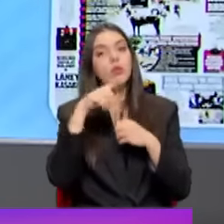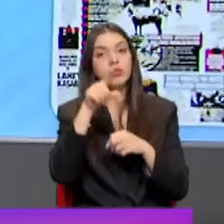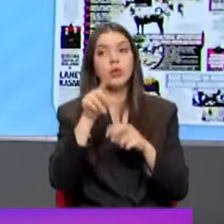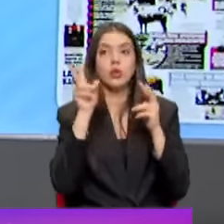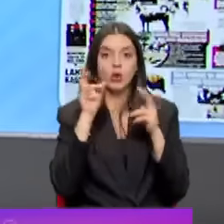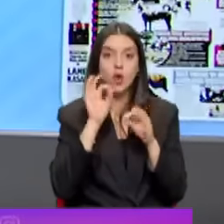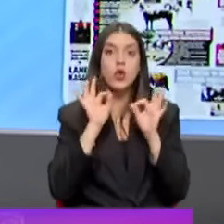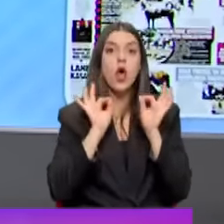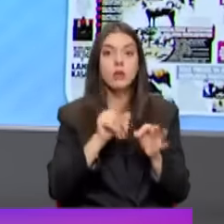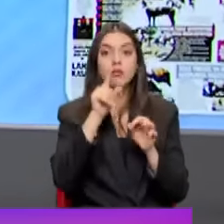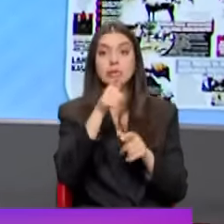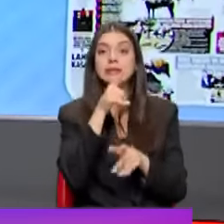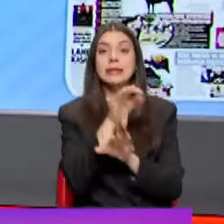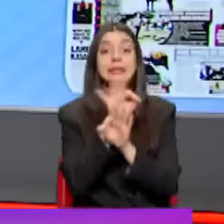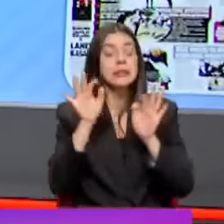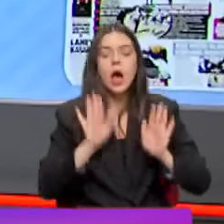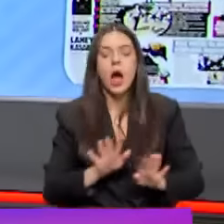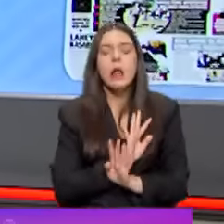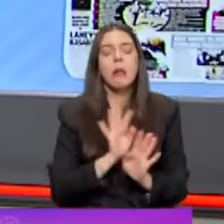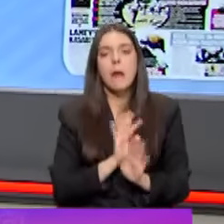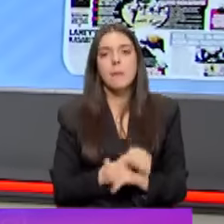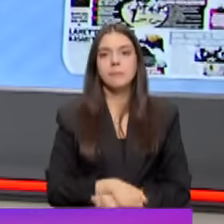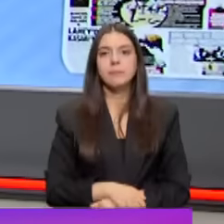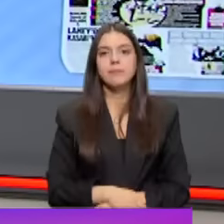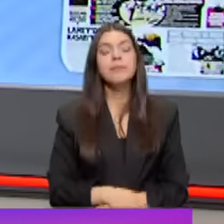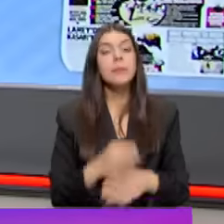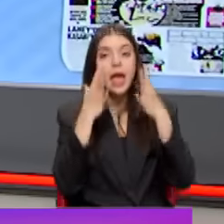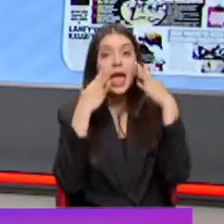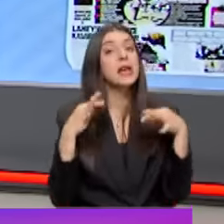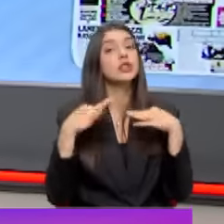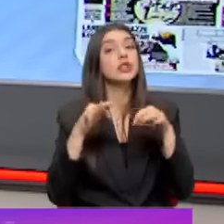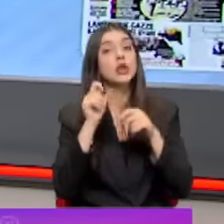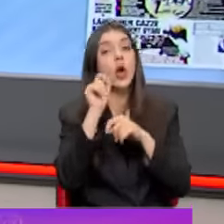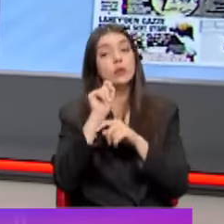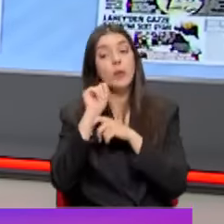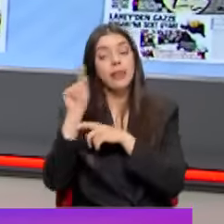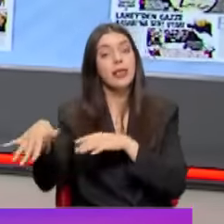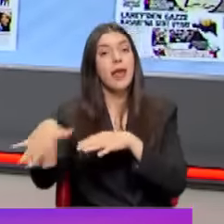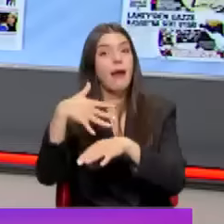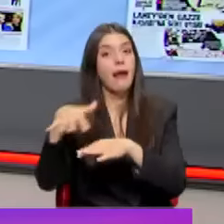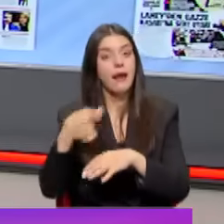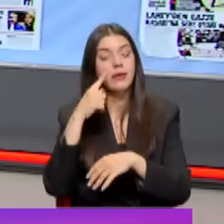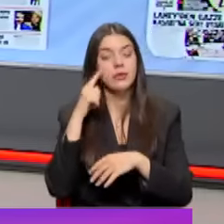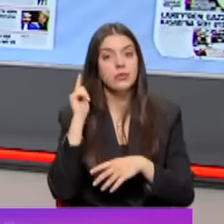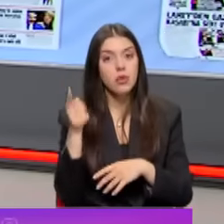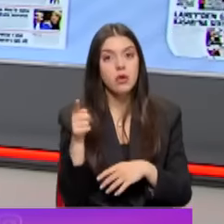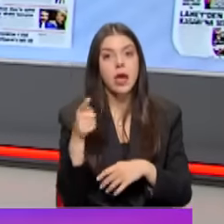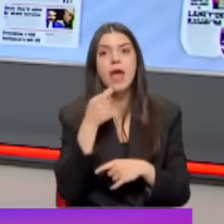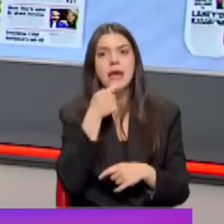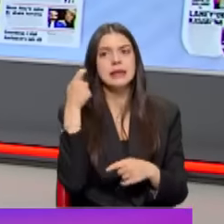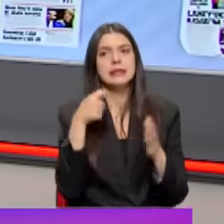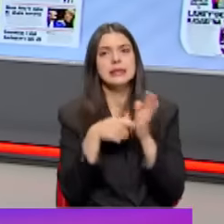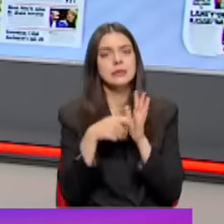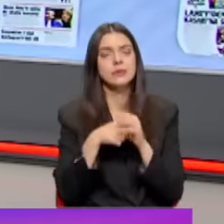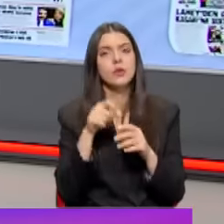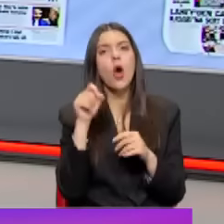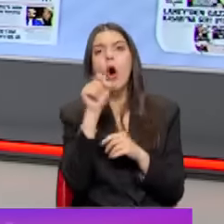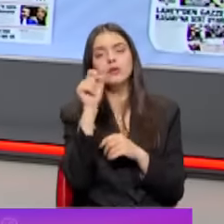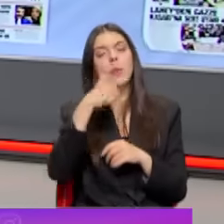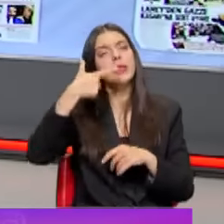meseleye sessiz kalamayız bakın Eskişehir alpuya bağlı Osmaniye Mahallesi Eski adıyla Osmaniye